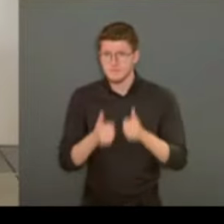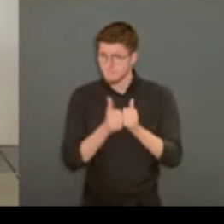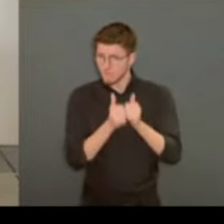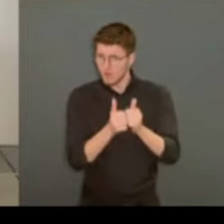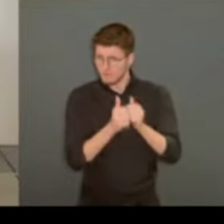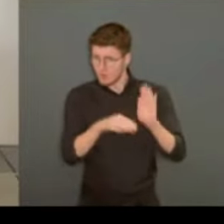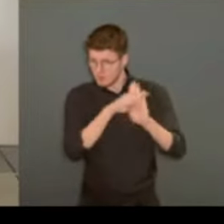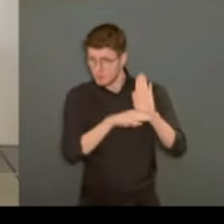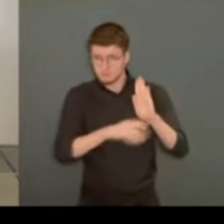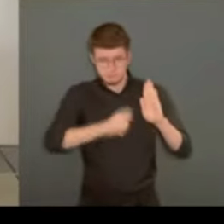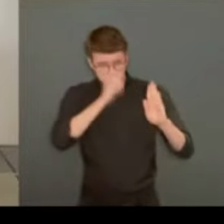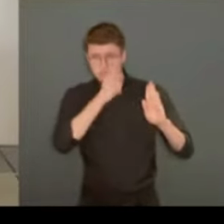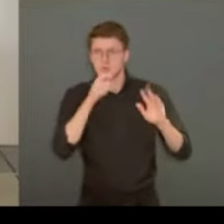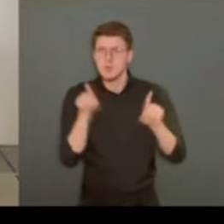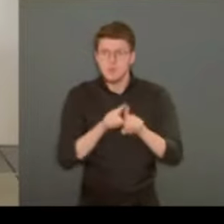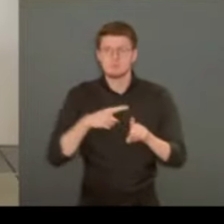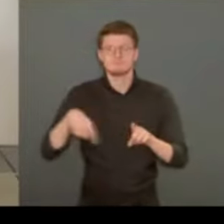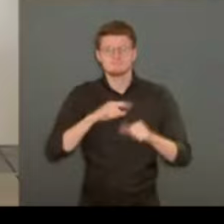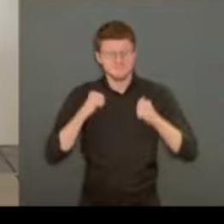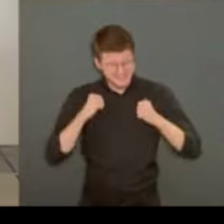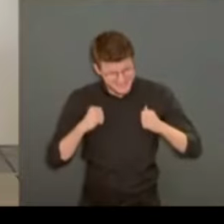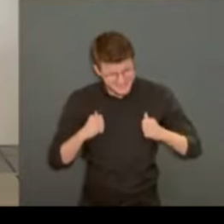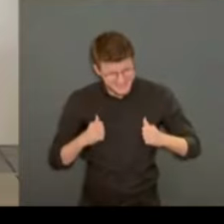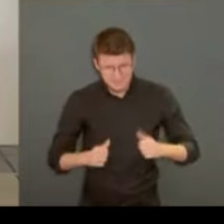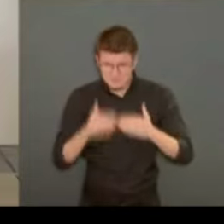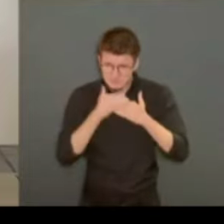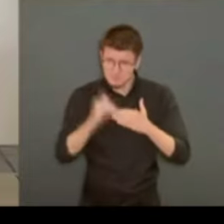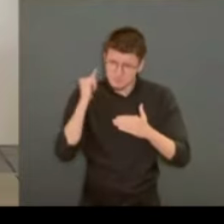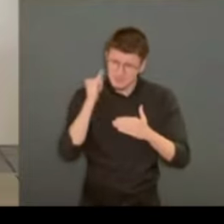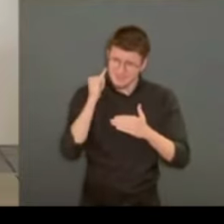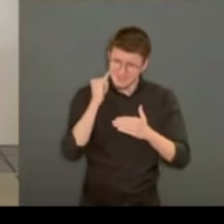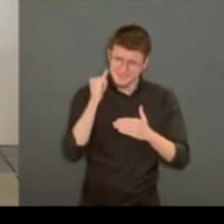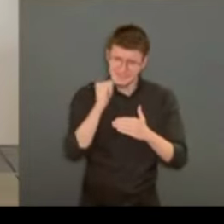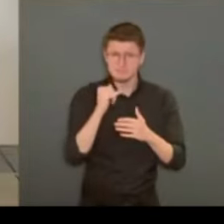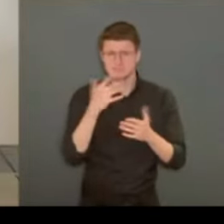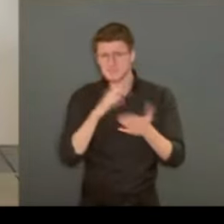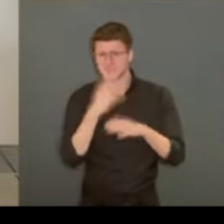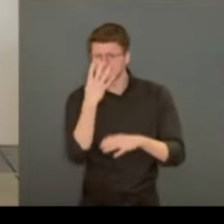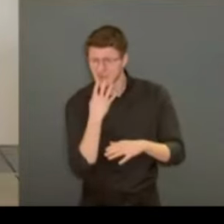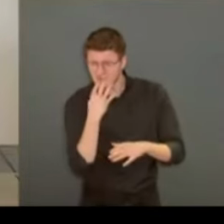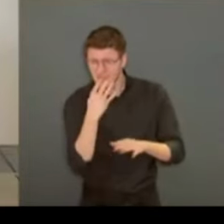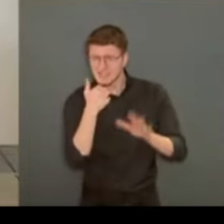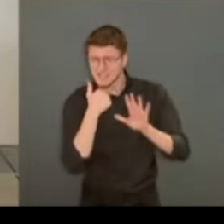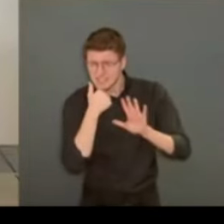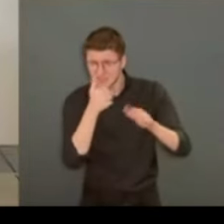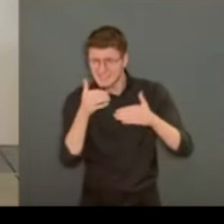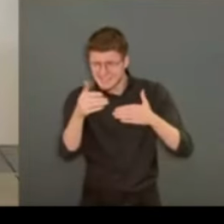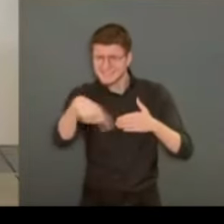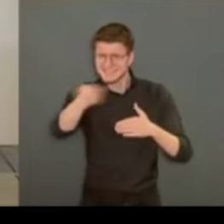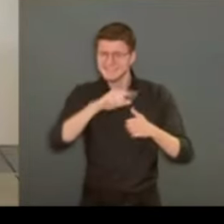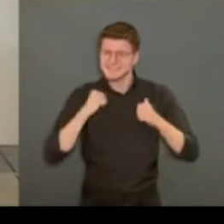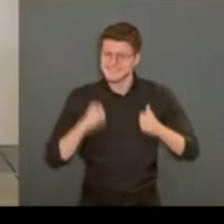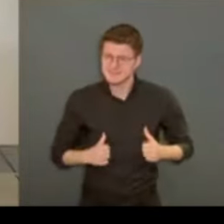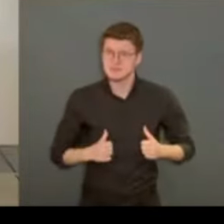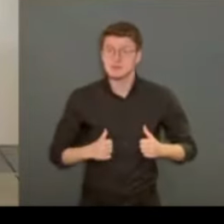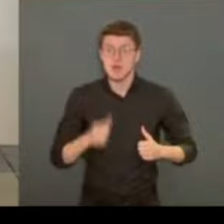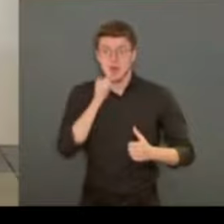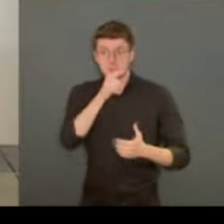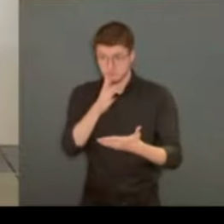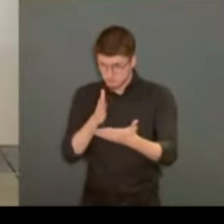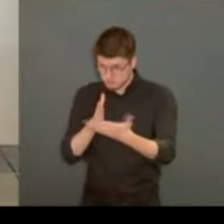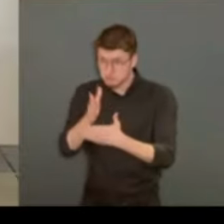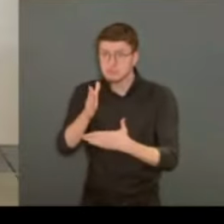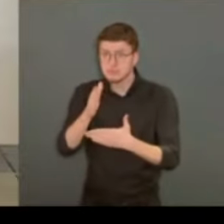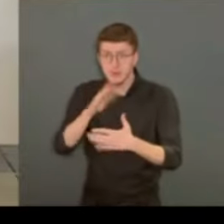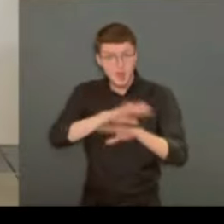maatregelen volhouden, minstens de komende 4 à 6 weken. Het gaat enkel lukken als we allemaal doen wat nodig